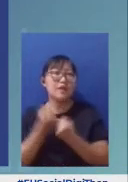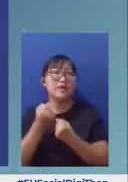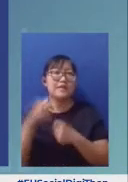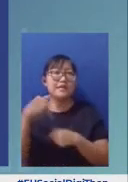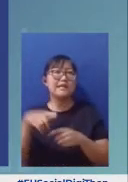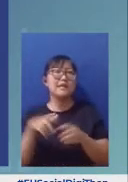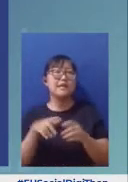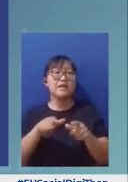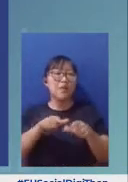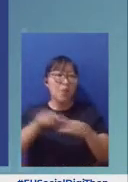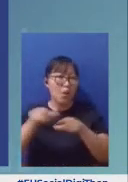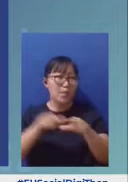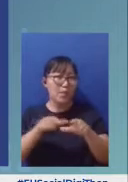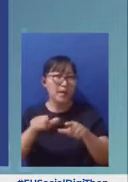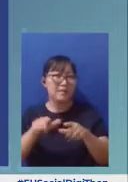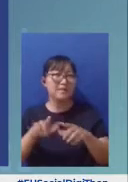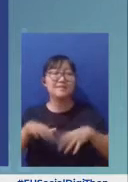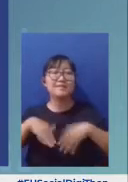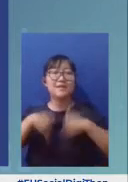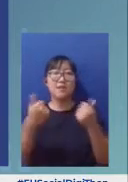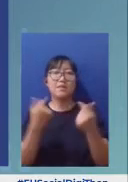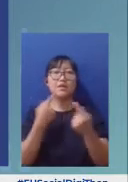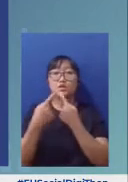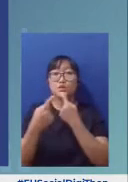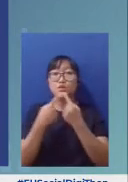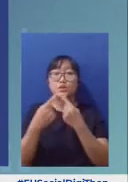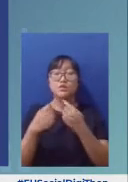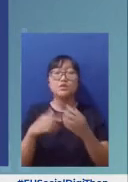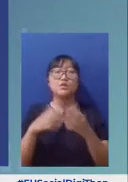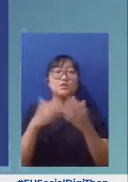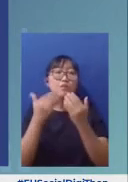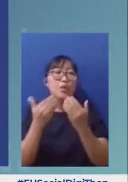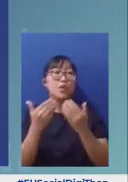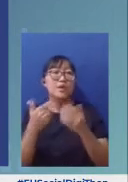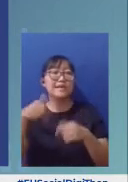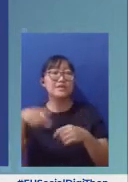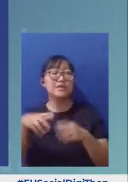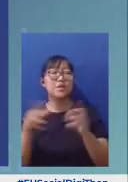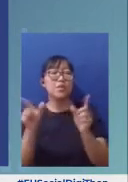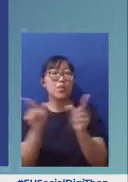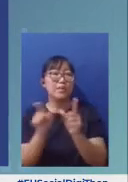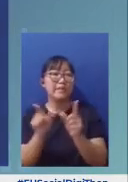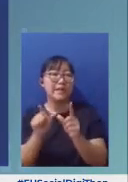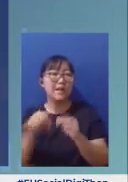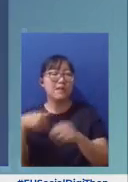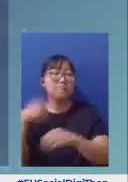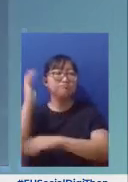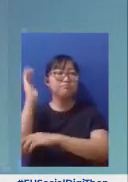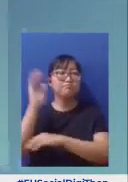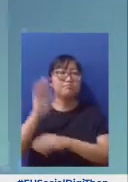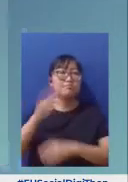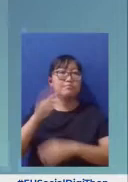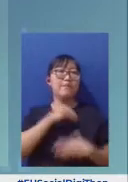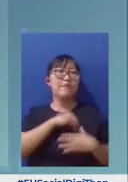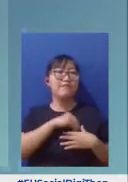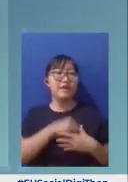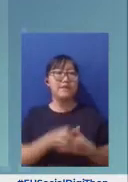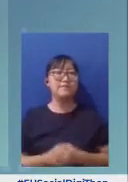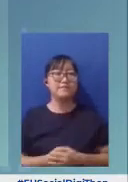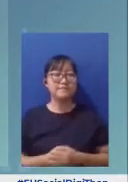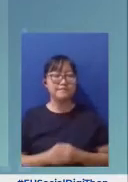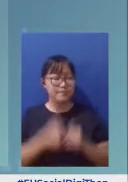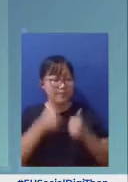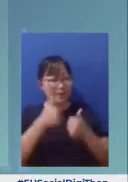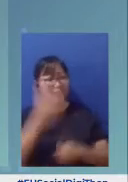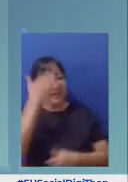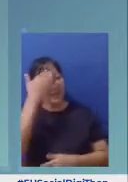berdiskusi dan semoga webinar hari ini bermanfaat untuk kita semua. Baik, terima kasih Ibu Rini untuk